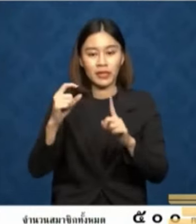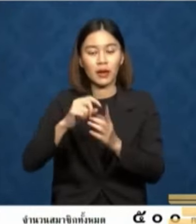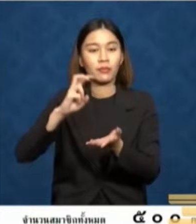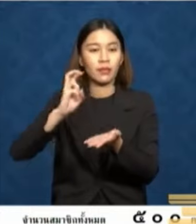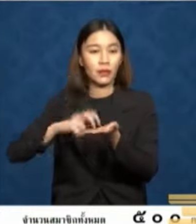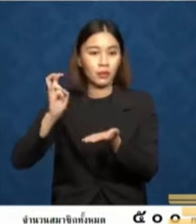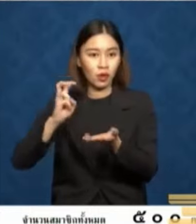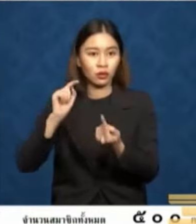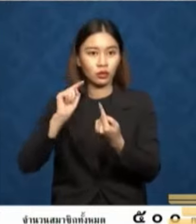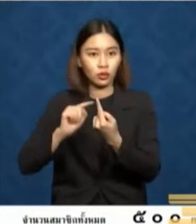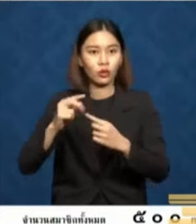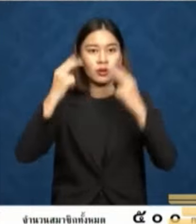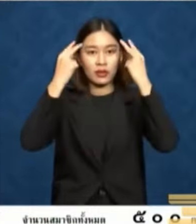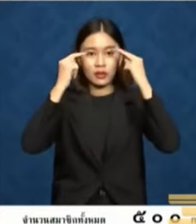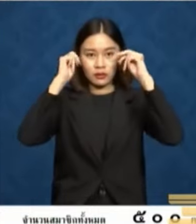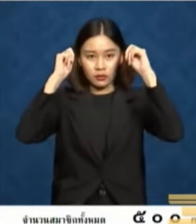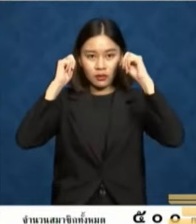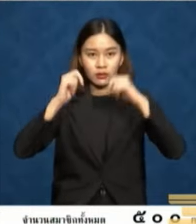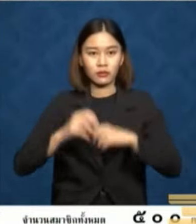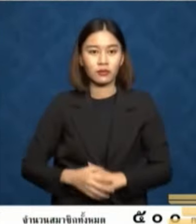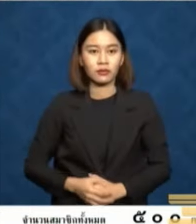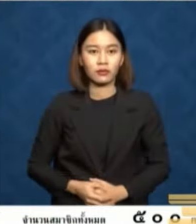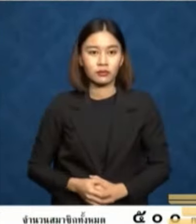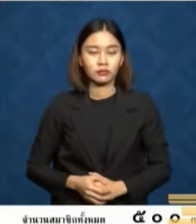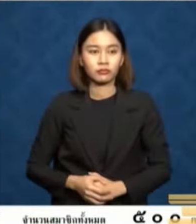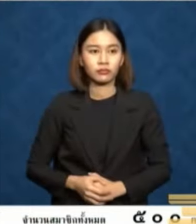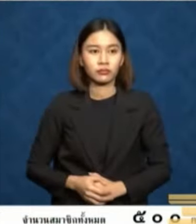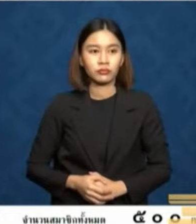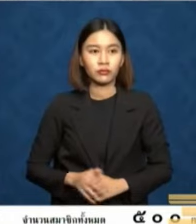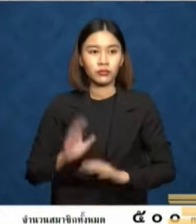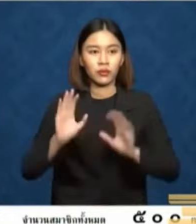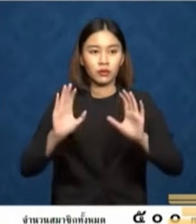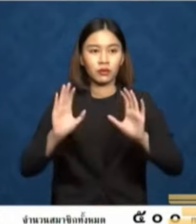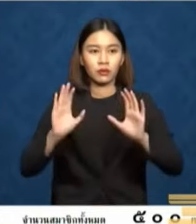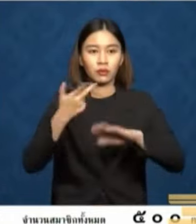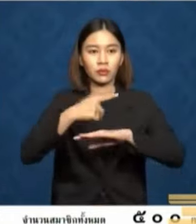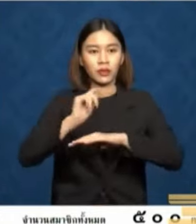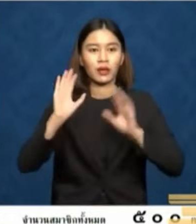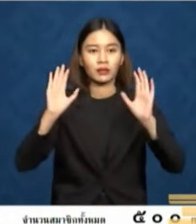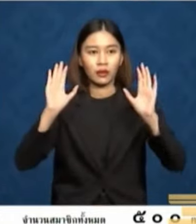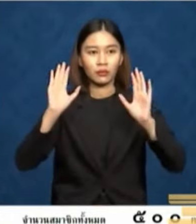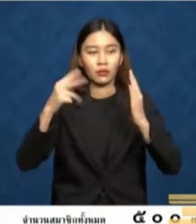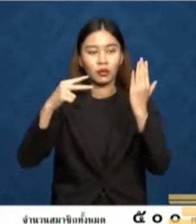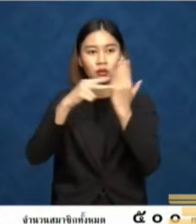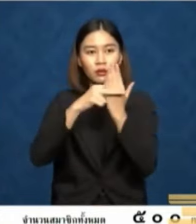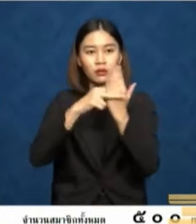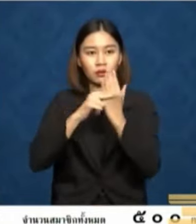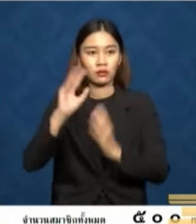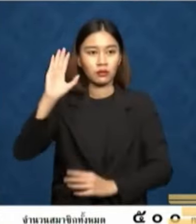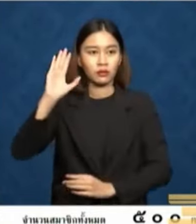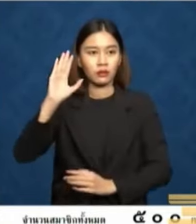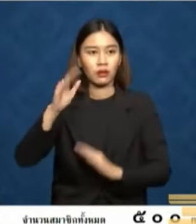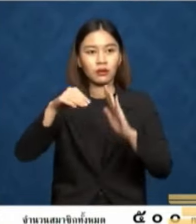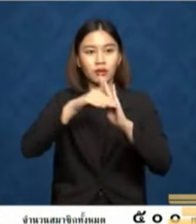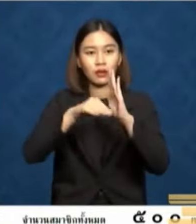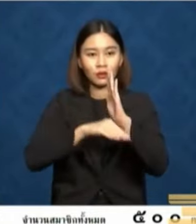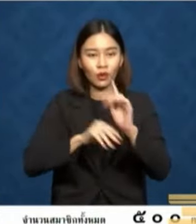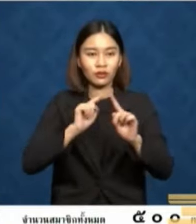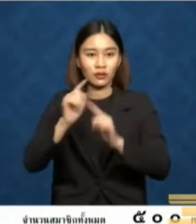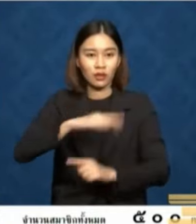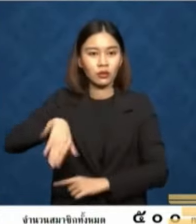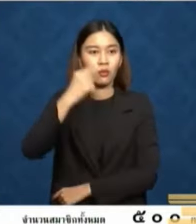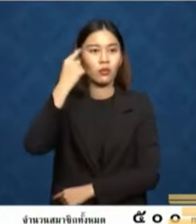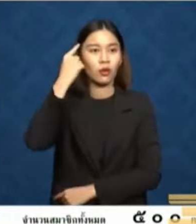รองของพณท่านนายกรัฐมนตรีกว่าจะถึงนายกรัฐมนตรีครับขออนุญาตขออนุญาตนะครับขั้นตอนต่างๆท่านก็